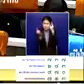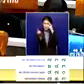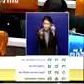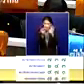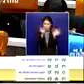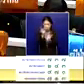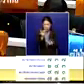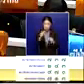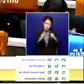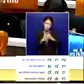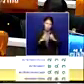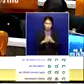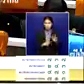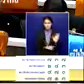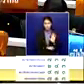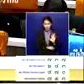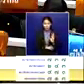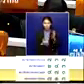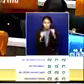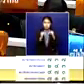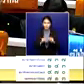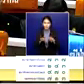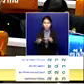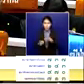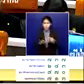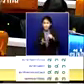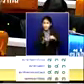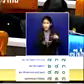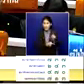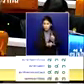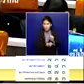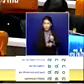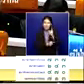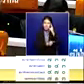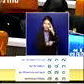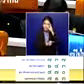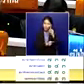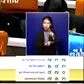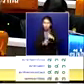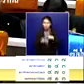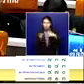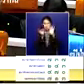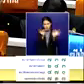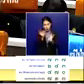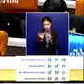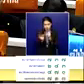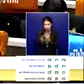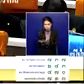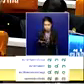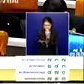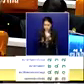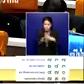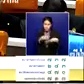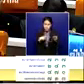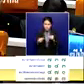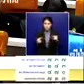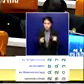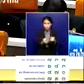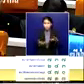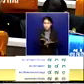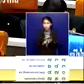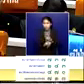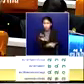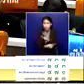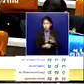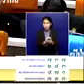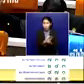ะวิธีการแก้ไขรัฐธรรมนูญควรจะมีความยืดหยุ่นเหมาะสมกับกาลสมัยท่านประธานค